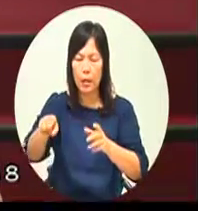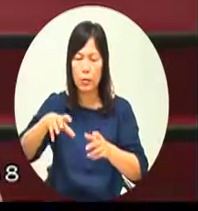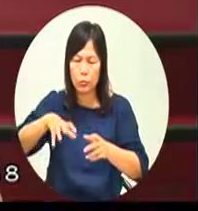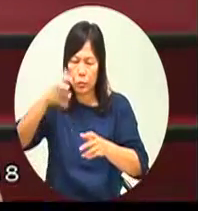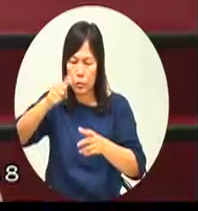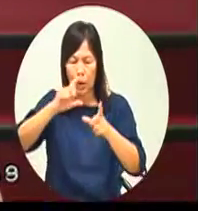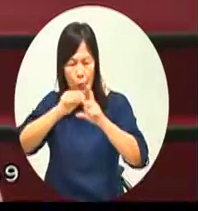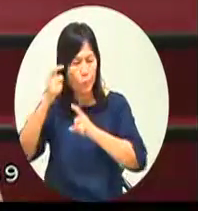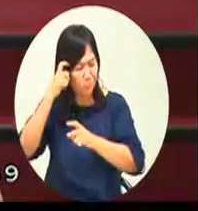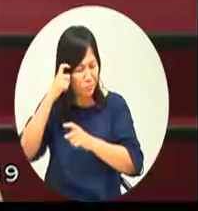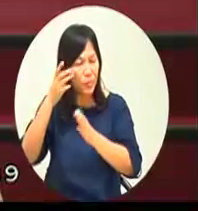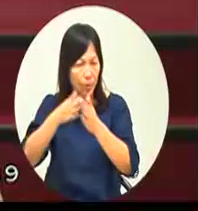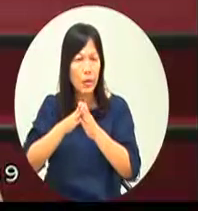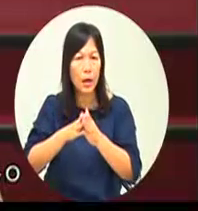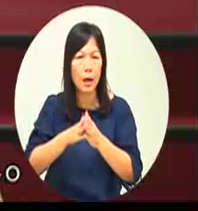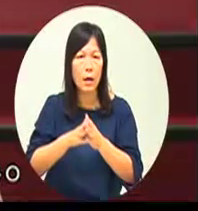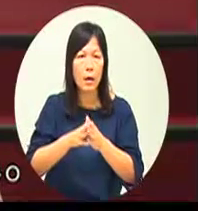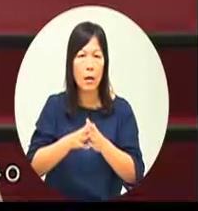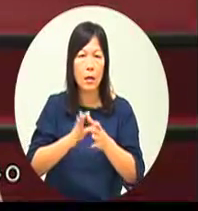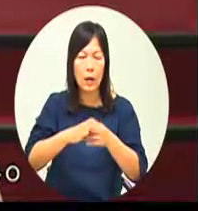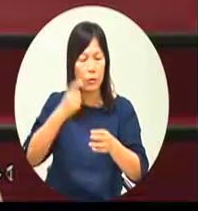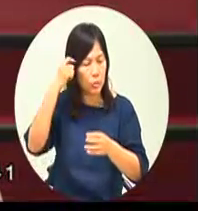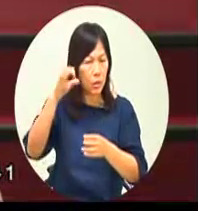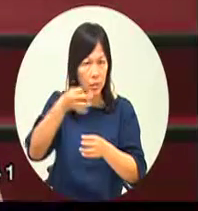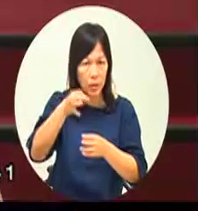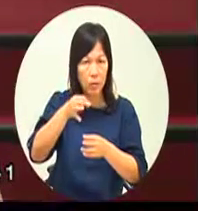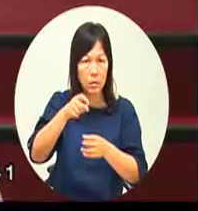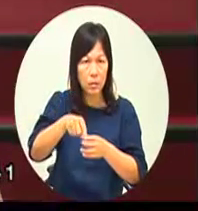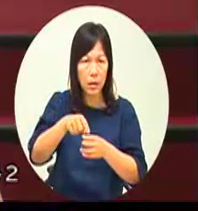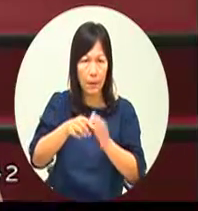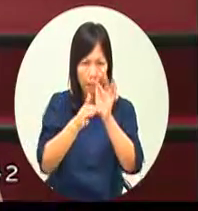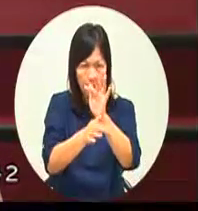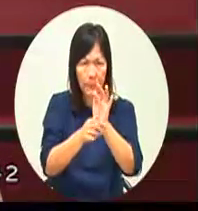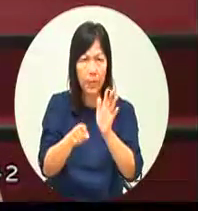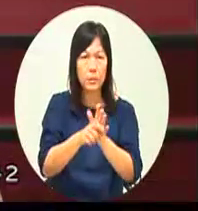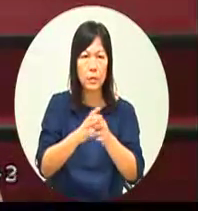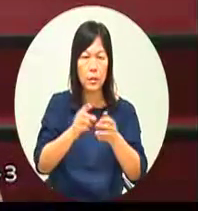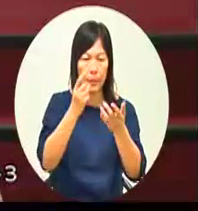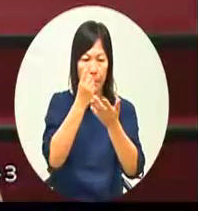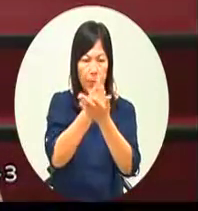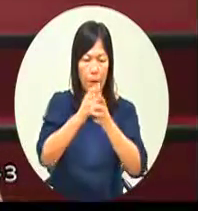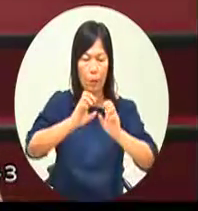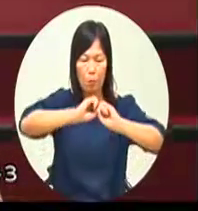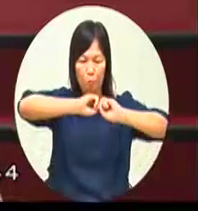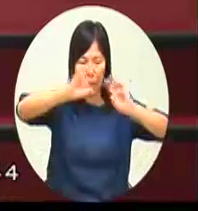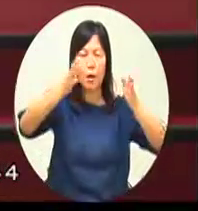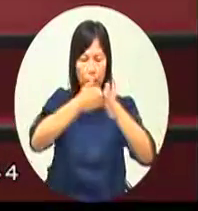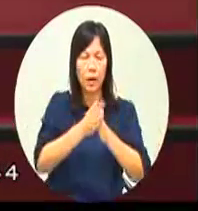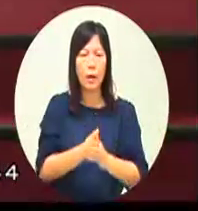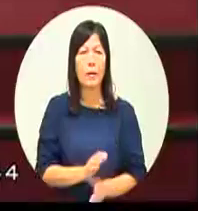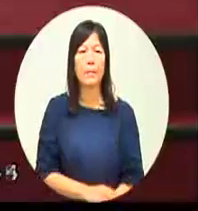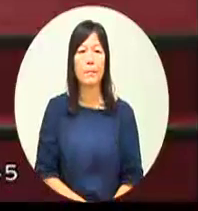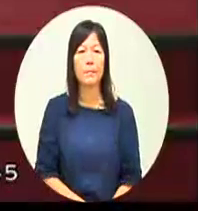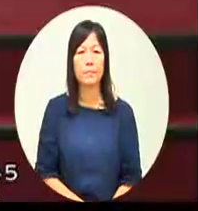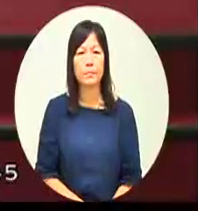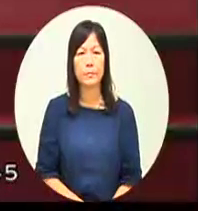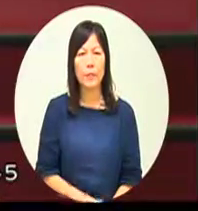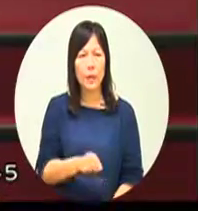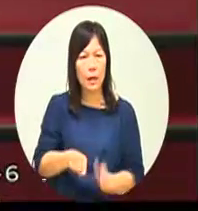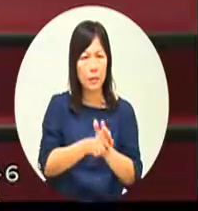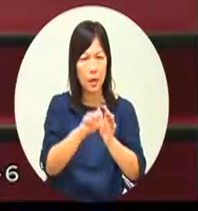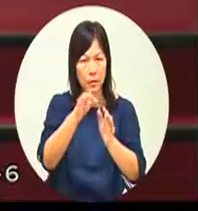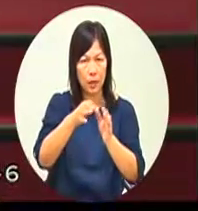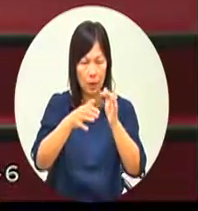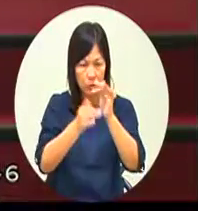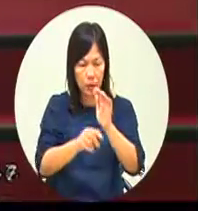哈。第一个，我认为收费标准啊，必须要公开透明化。好，那当然你现在这个收费标准的修